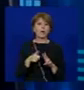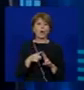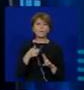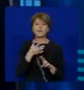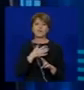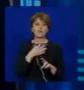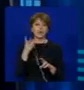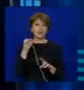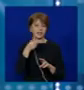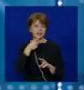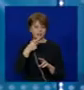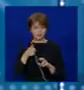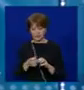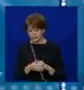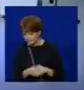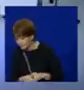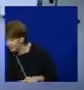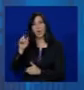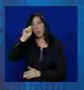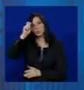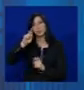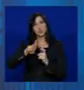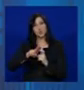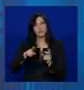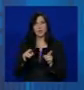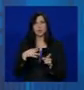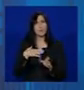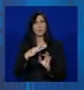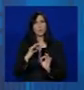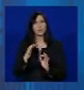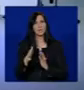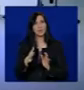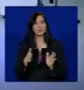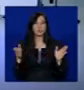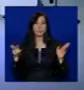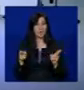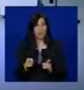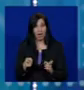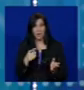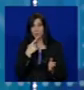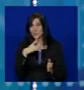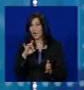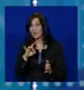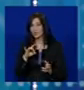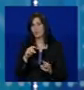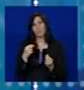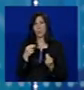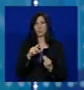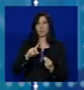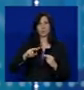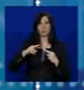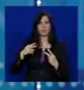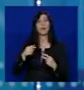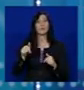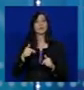ли? Да. Знаете ли, много интересно това за такива разговори. Кратко за Рашков. Тогава по-хубаво да не отговарям. Той днес